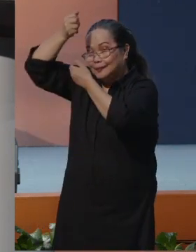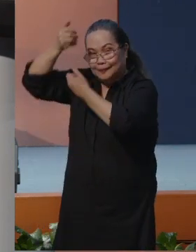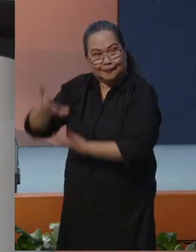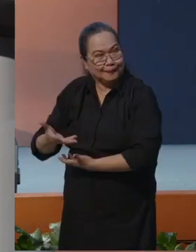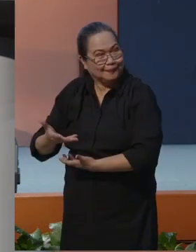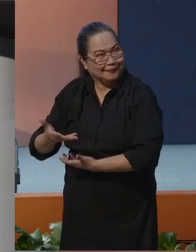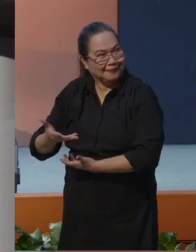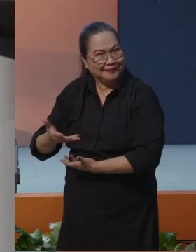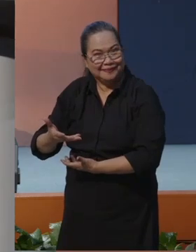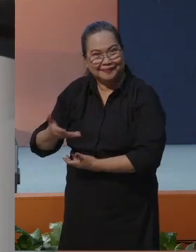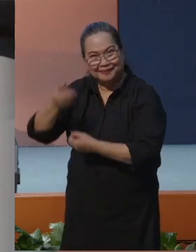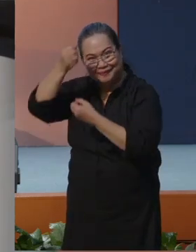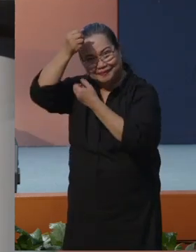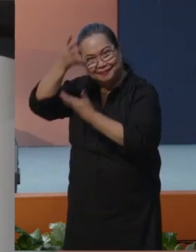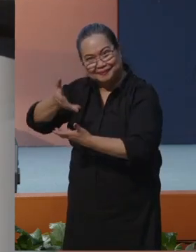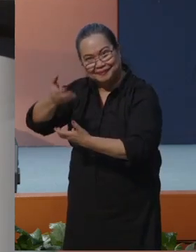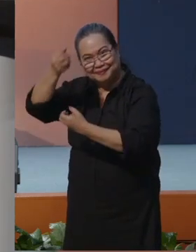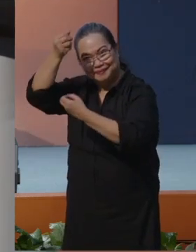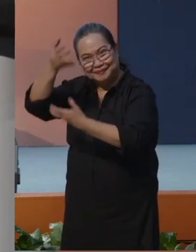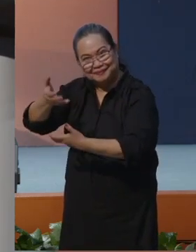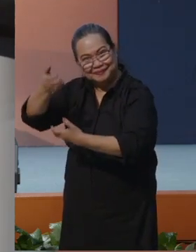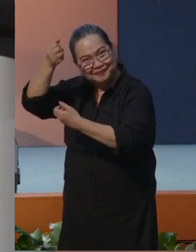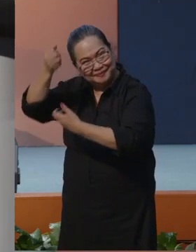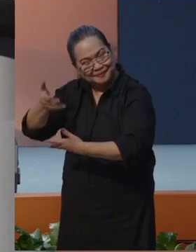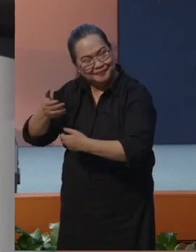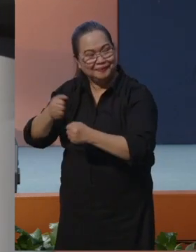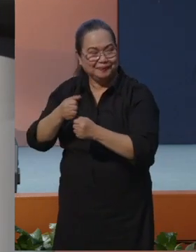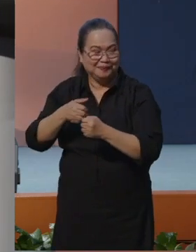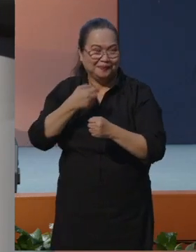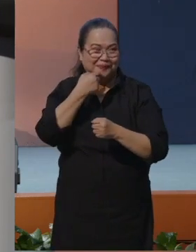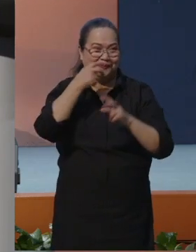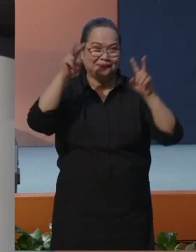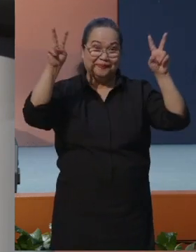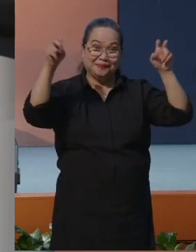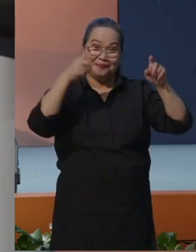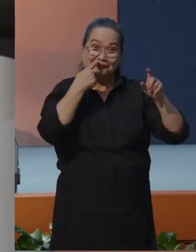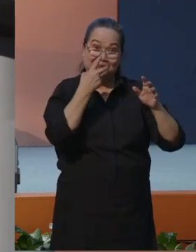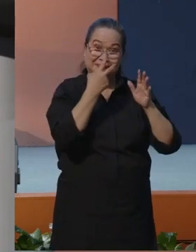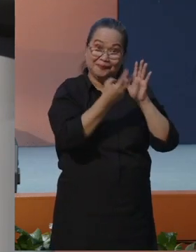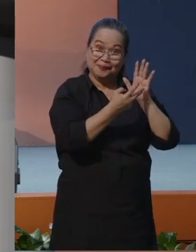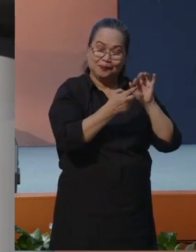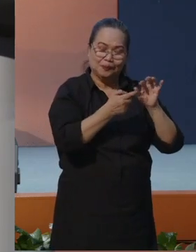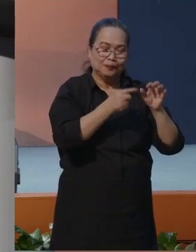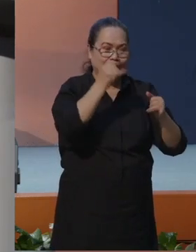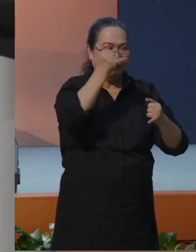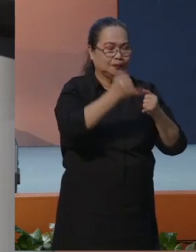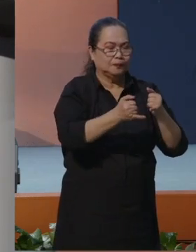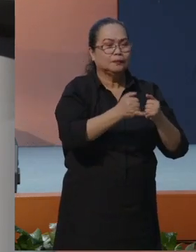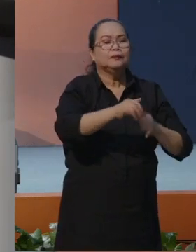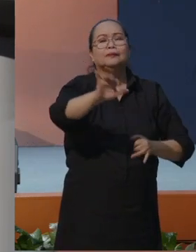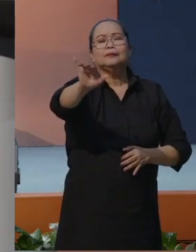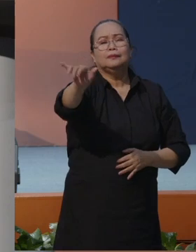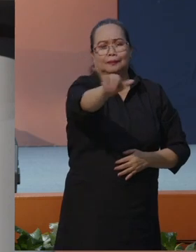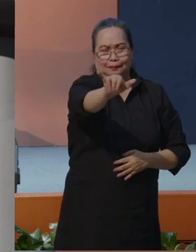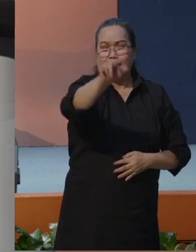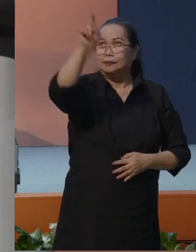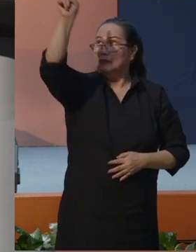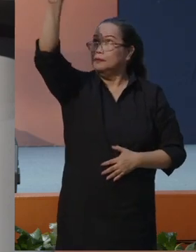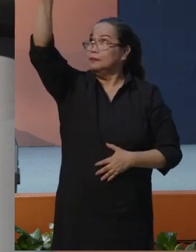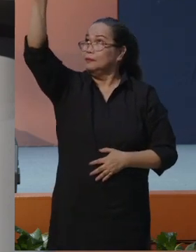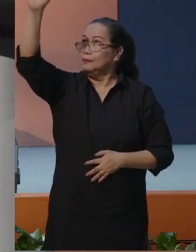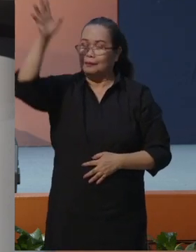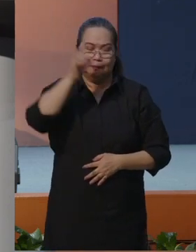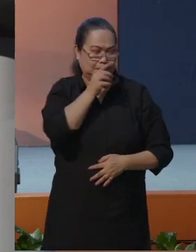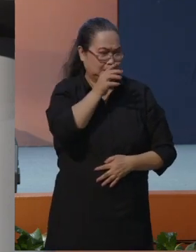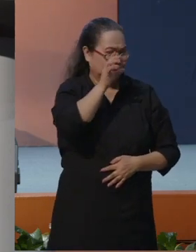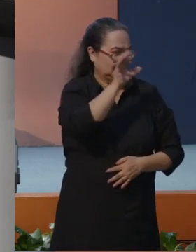11 verse 20, nabasa rin natin kanina, yung phrase na makikita niyo dun sa bandang huli, just as the Lord